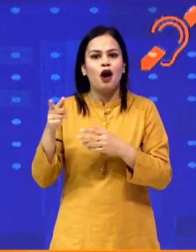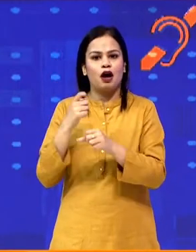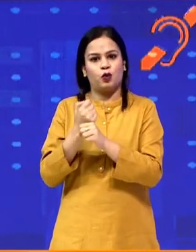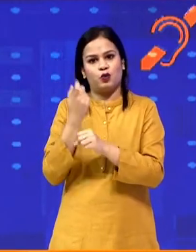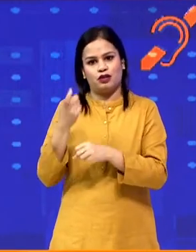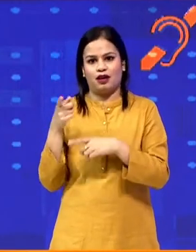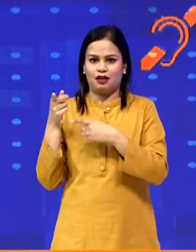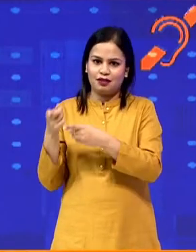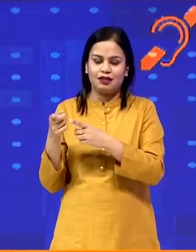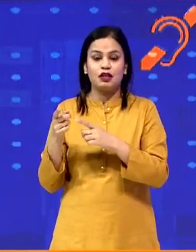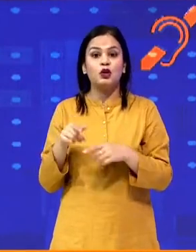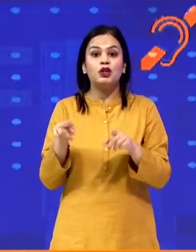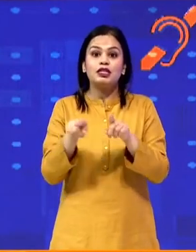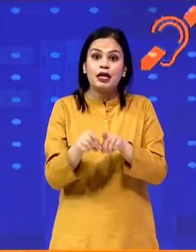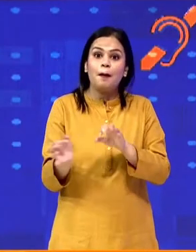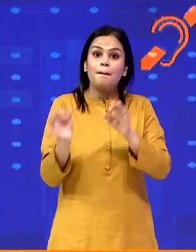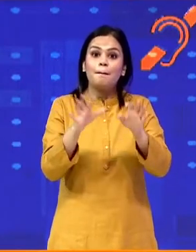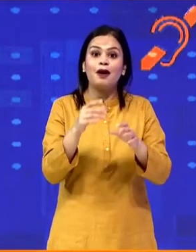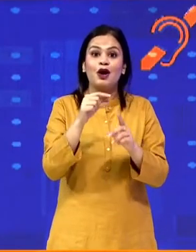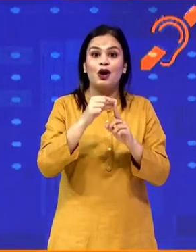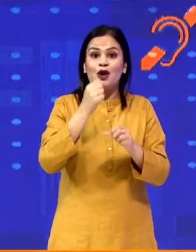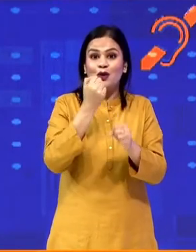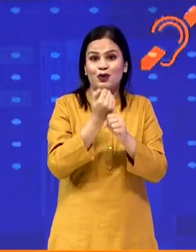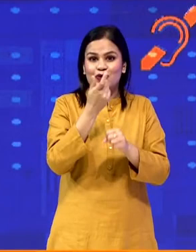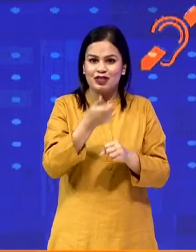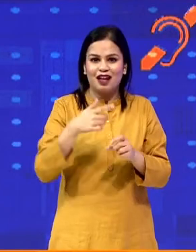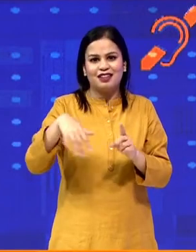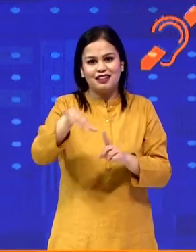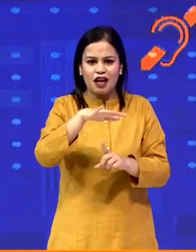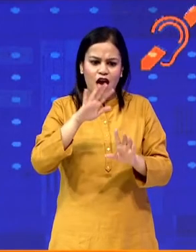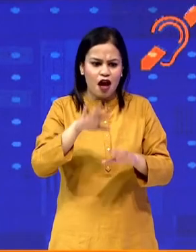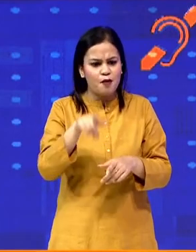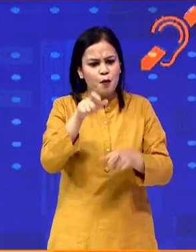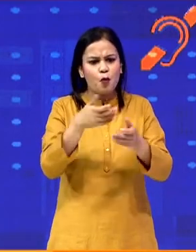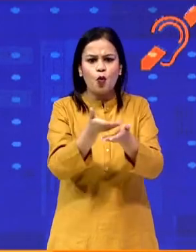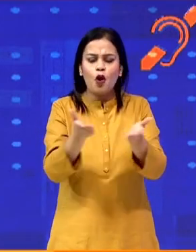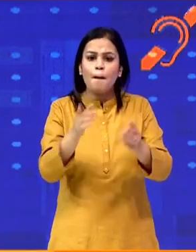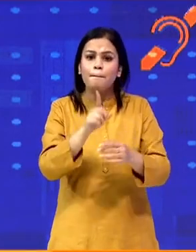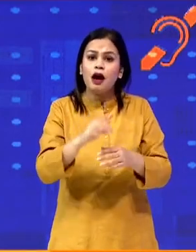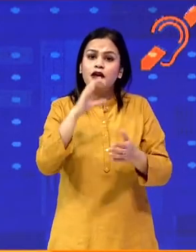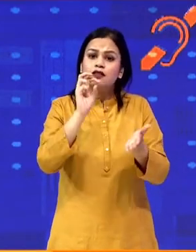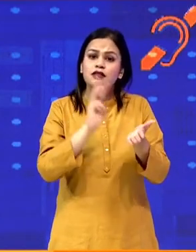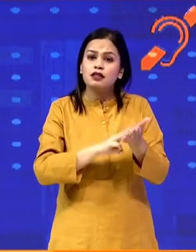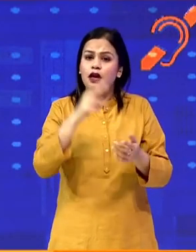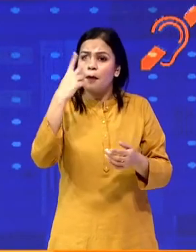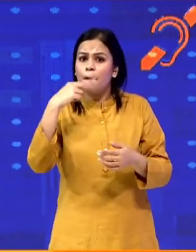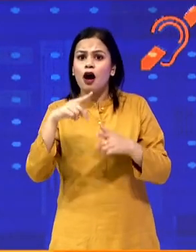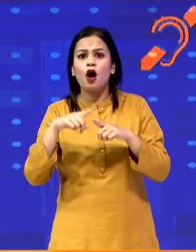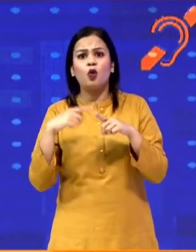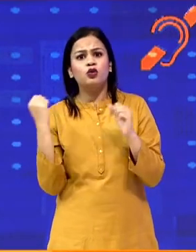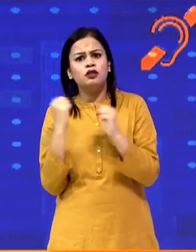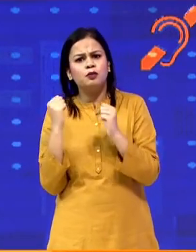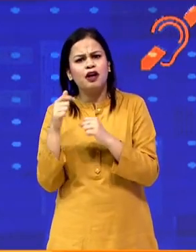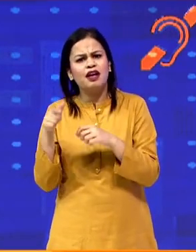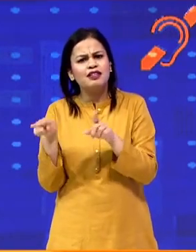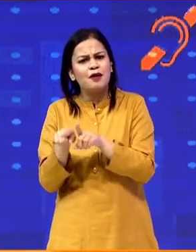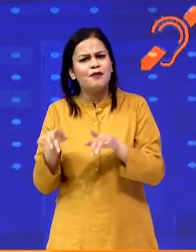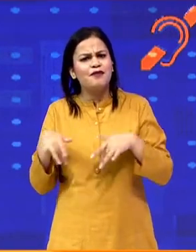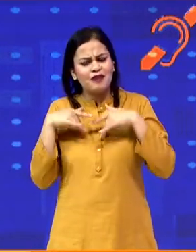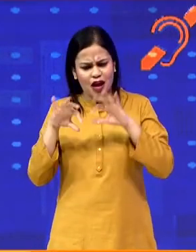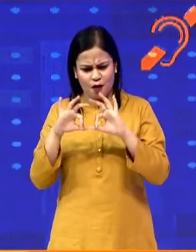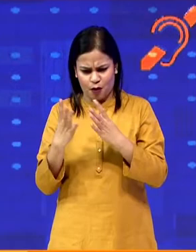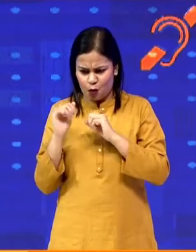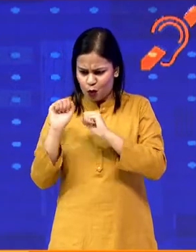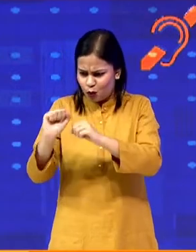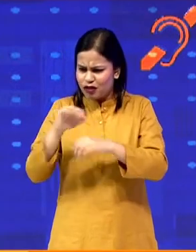कहा की लोग गुजरात के थे और छे प्रश्न रो रहा जैसे इनके परिवार का कोई आदमी मा रहा तो